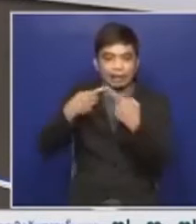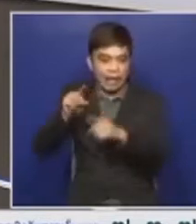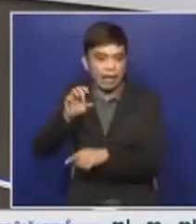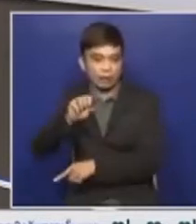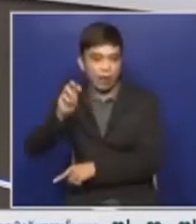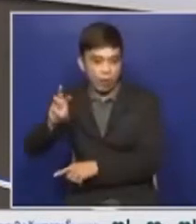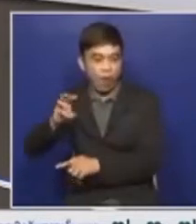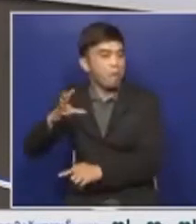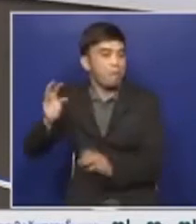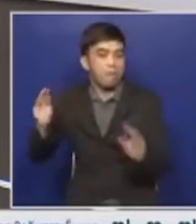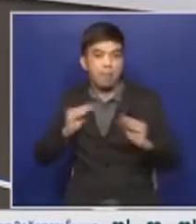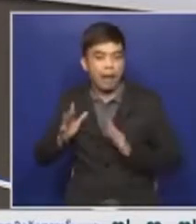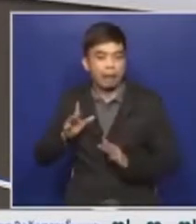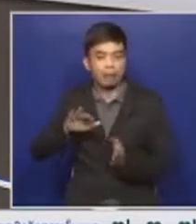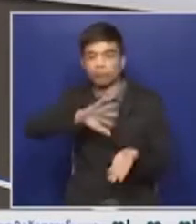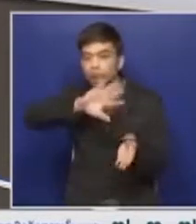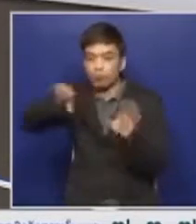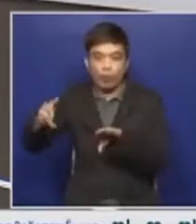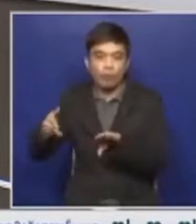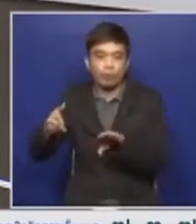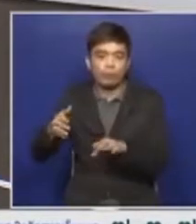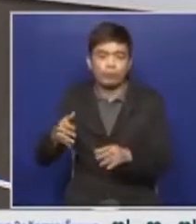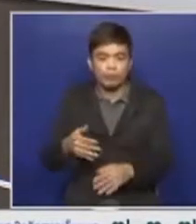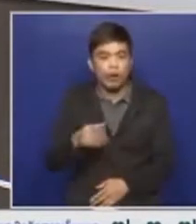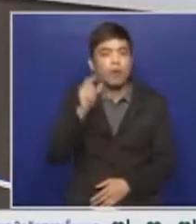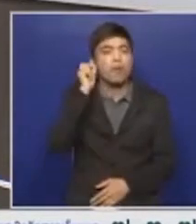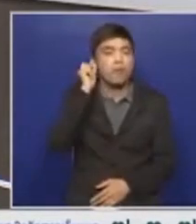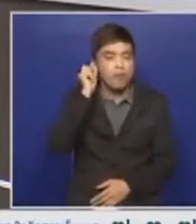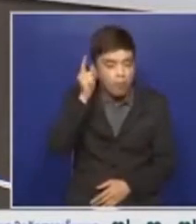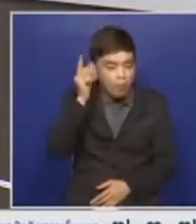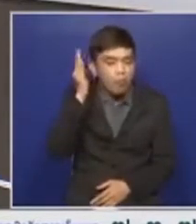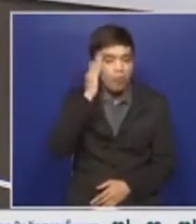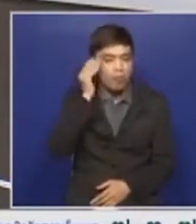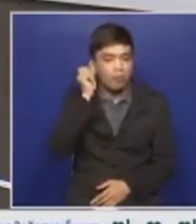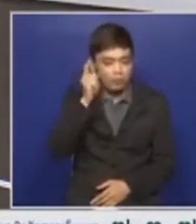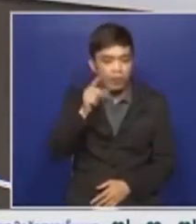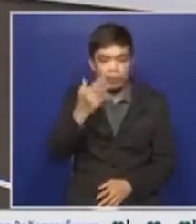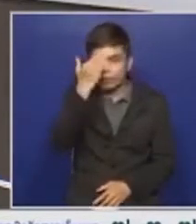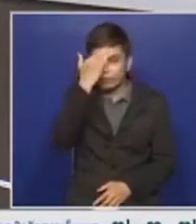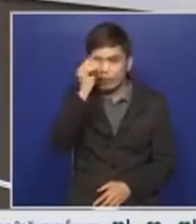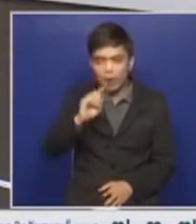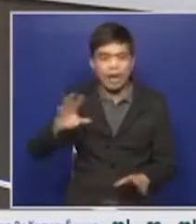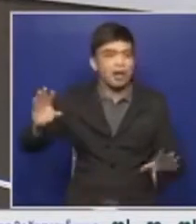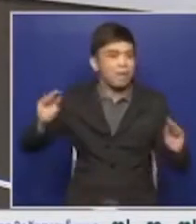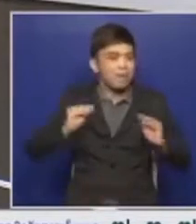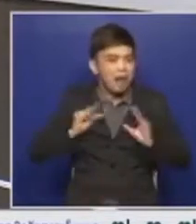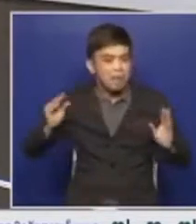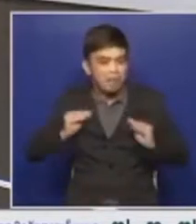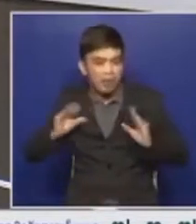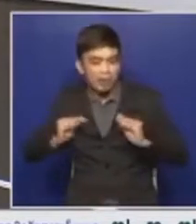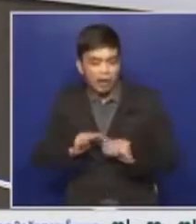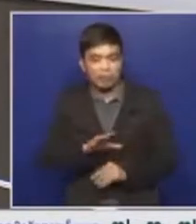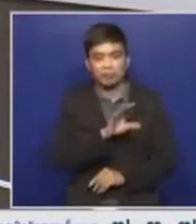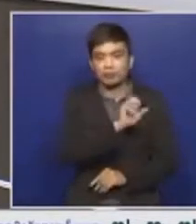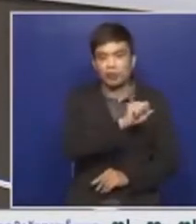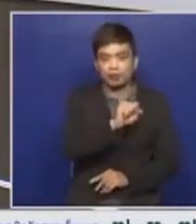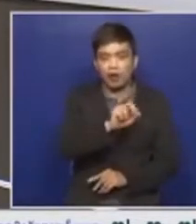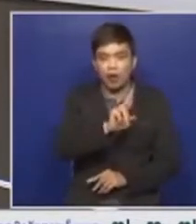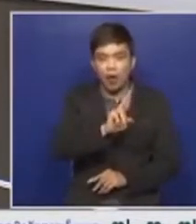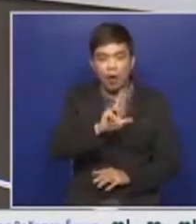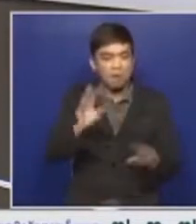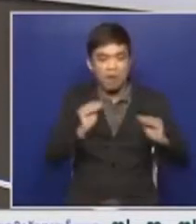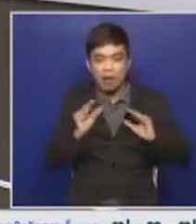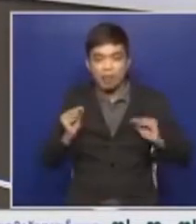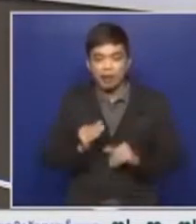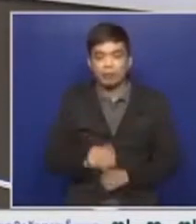ผมเข้าใจดีว่าเพราะเหตุใดสมาชิกหลายท่านจึงไม่เห็นด้วยกับการตั้งสสรท่านรู้ดีว่า